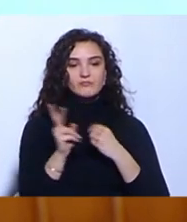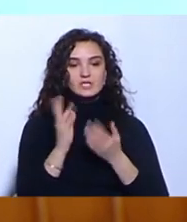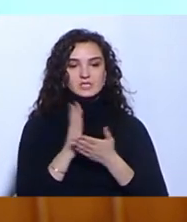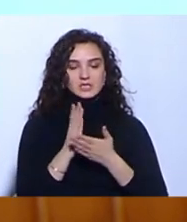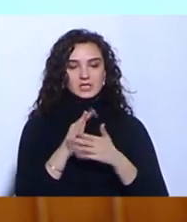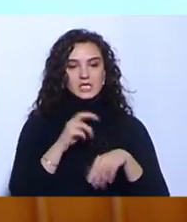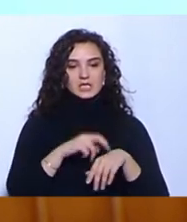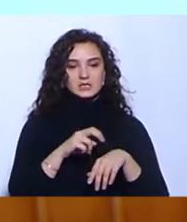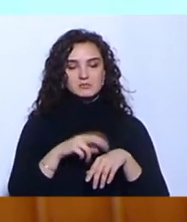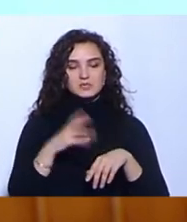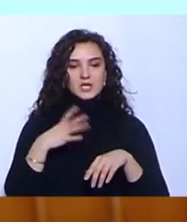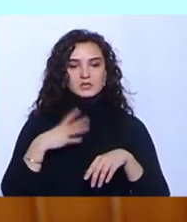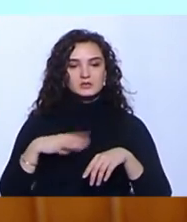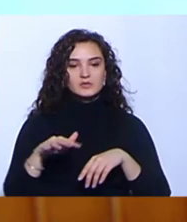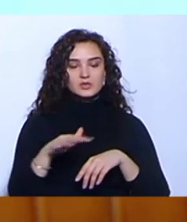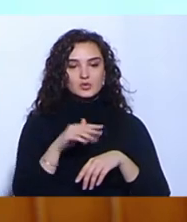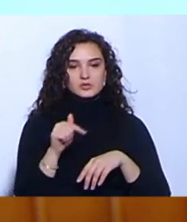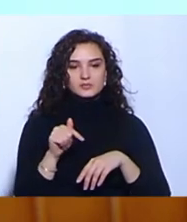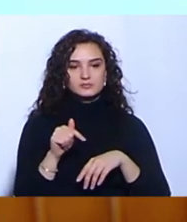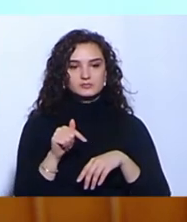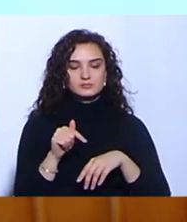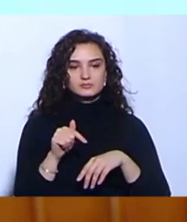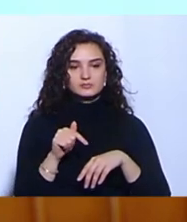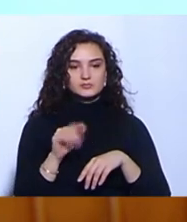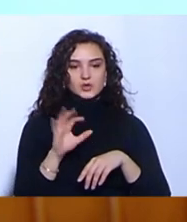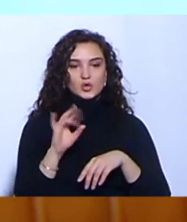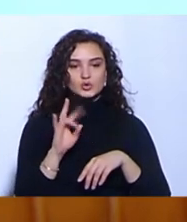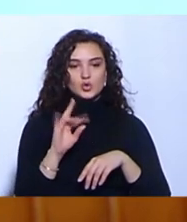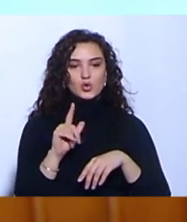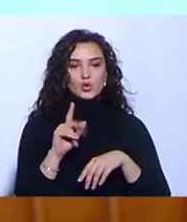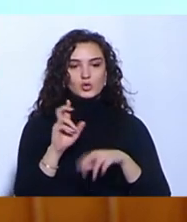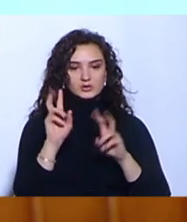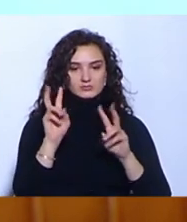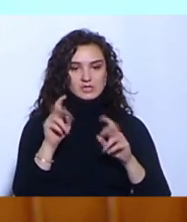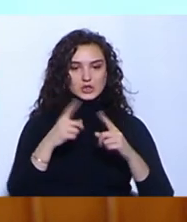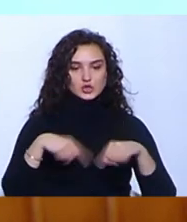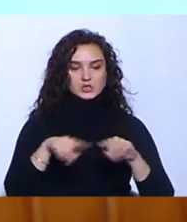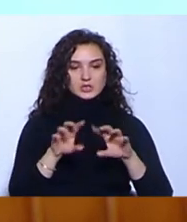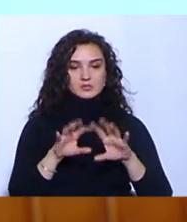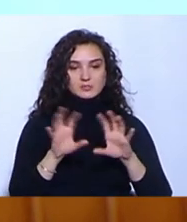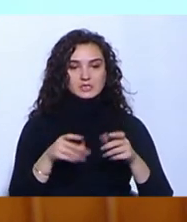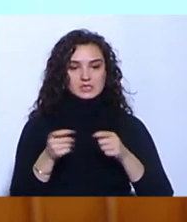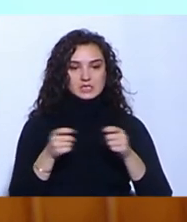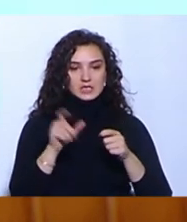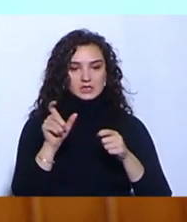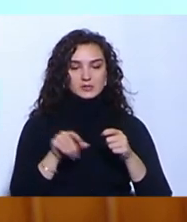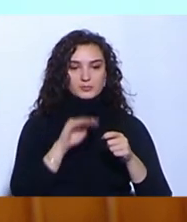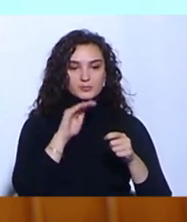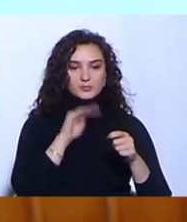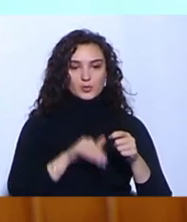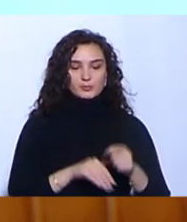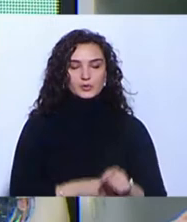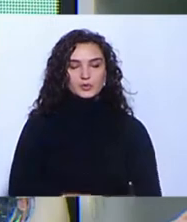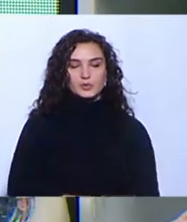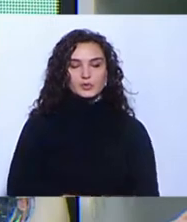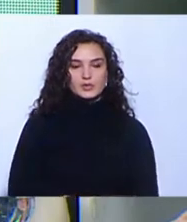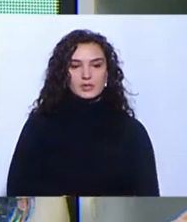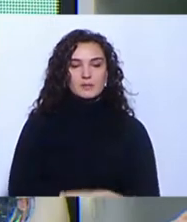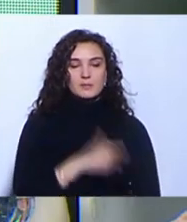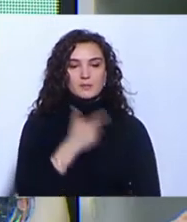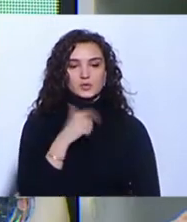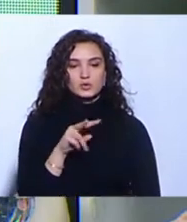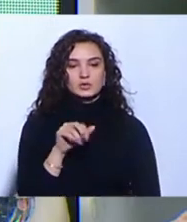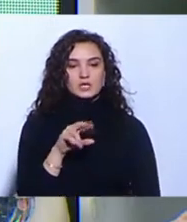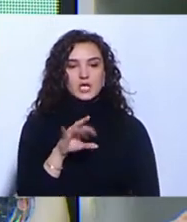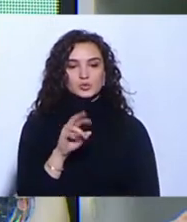არიან ექიმი, საქართველოს ონკოლოგთა ასოციაციის პრეზიდენტი პროფესორი ბატონი ლადო